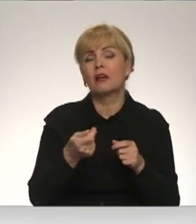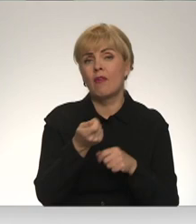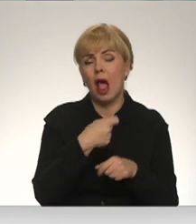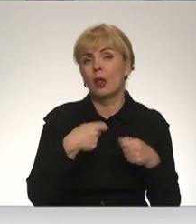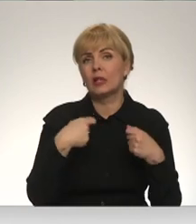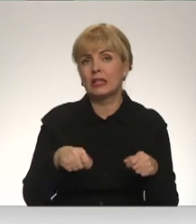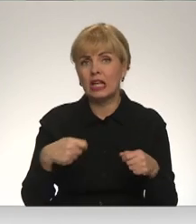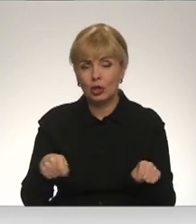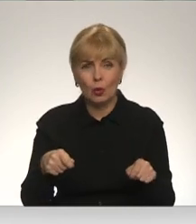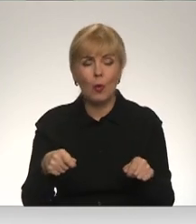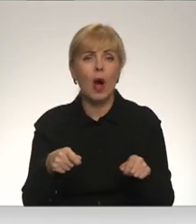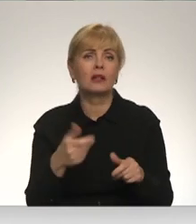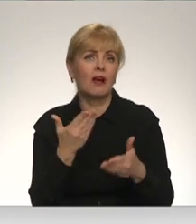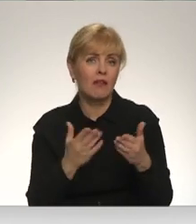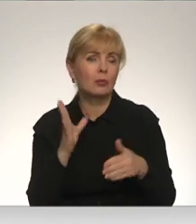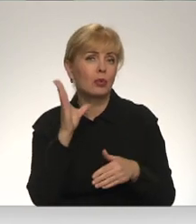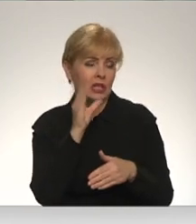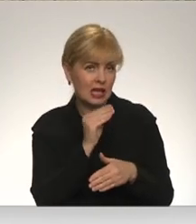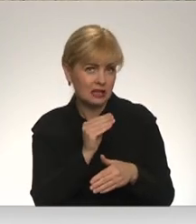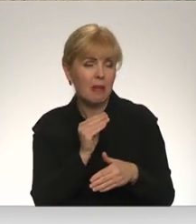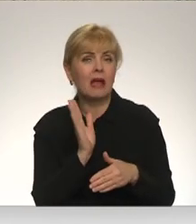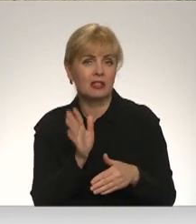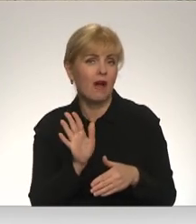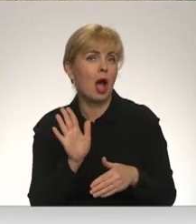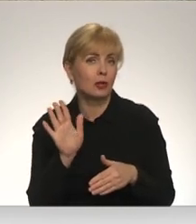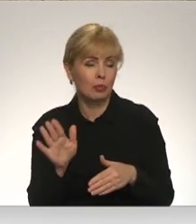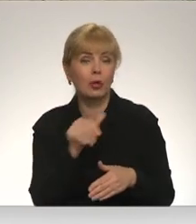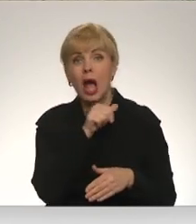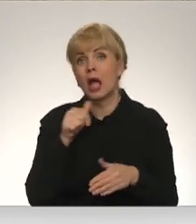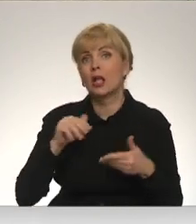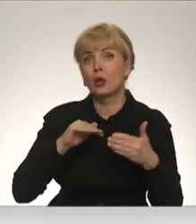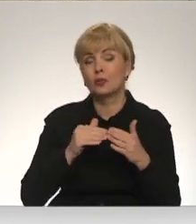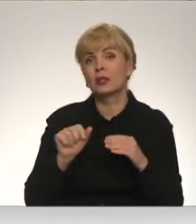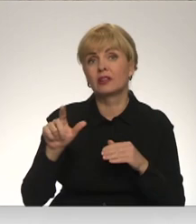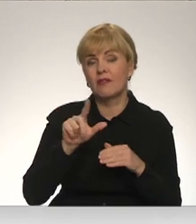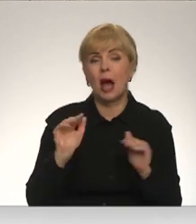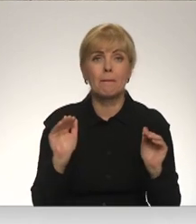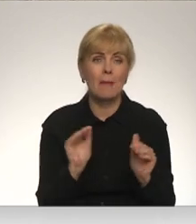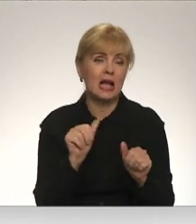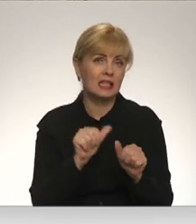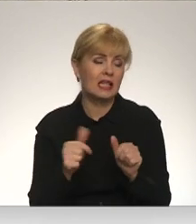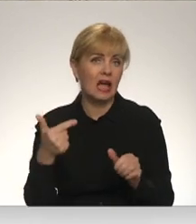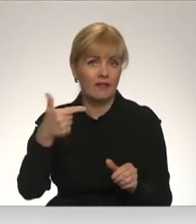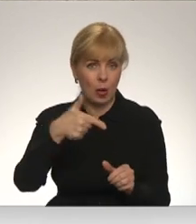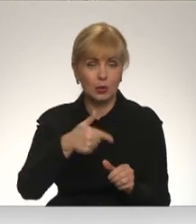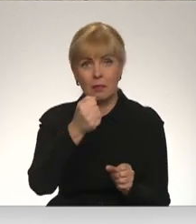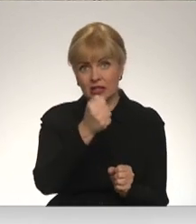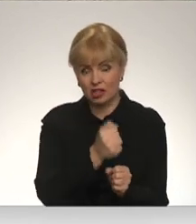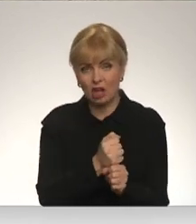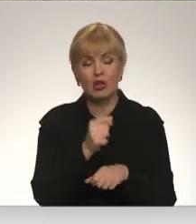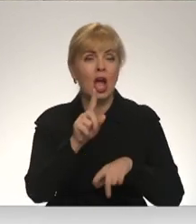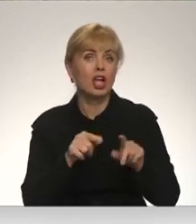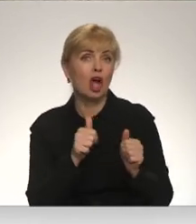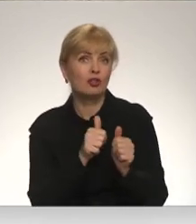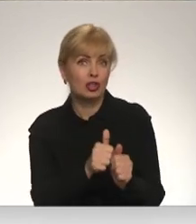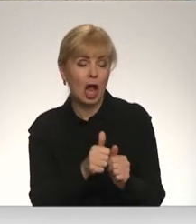savienība norāda, ka tas ir iespējams scenārijs. Talsu pilsētā ir vairākas mazās degvielas uzpildes stacijas. Dažas,